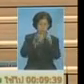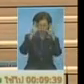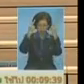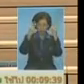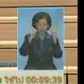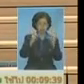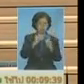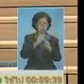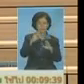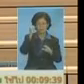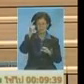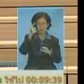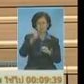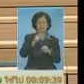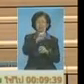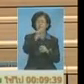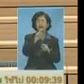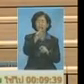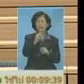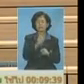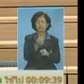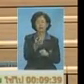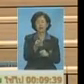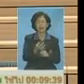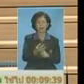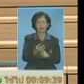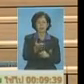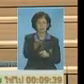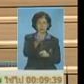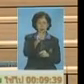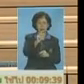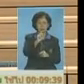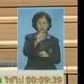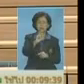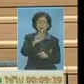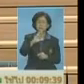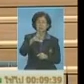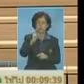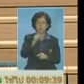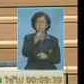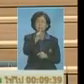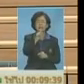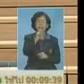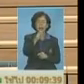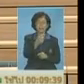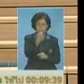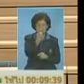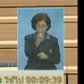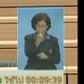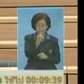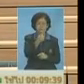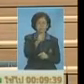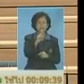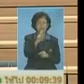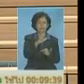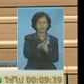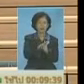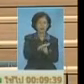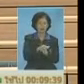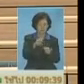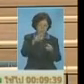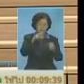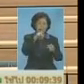เขาไม่เข้าใจคำถามฮะคุณสิริโชคเนี่ยคำถามที่สองถามคำถามเดียวครับถามว่าท่าน